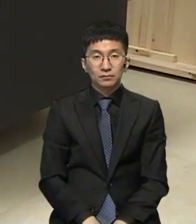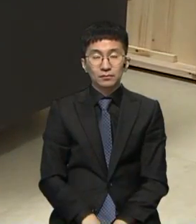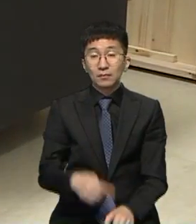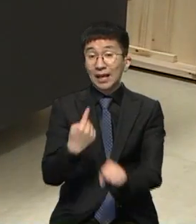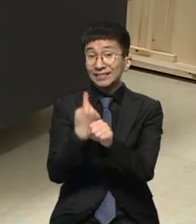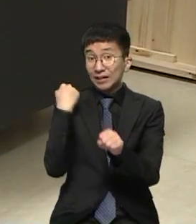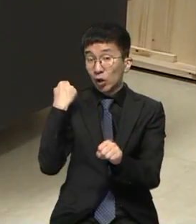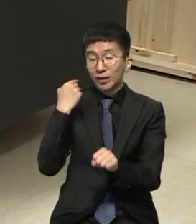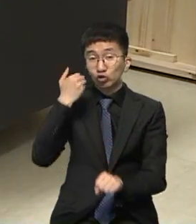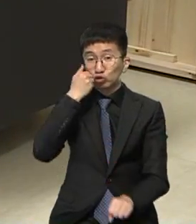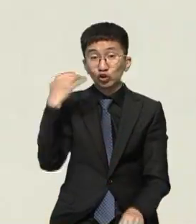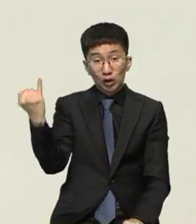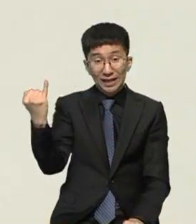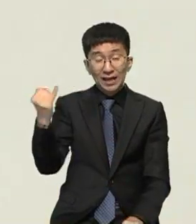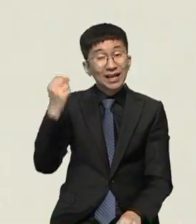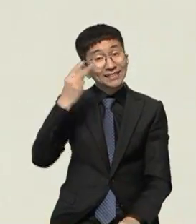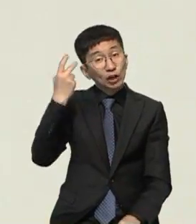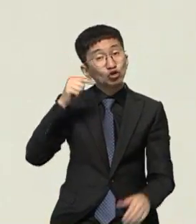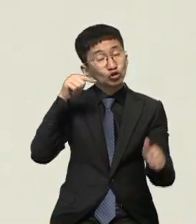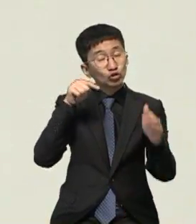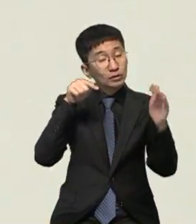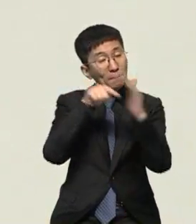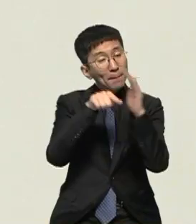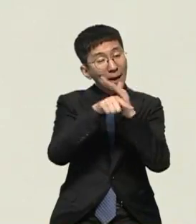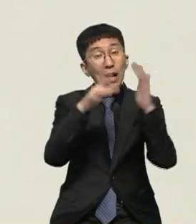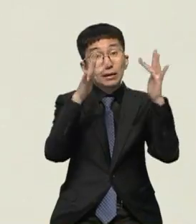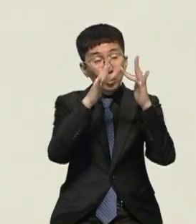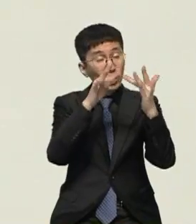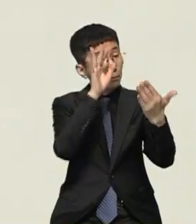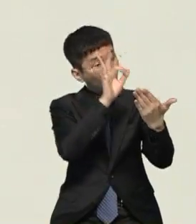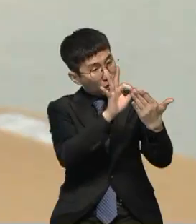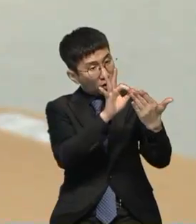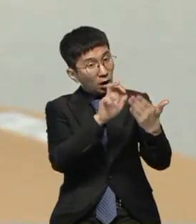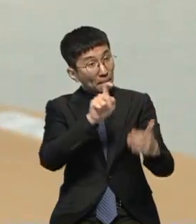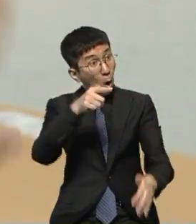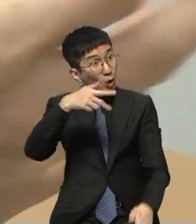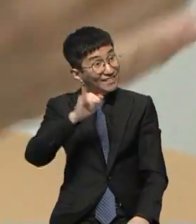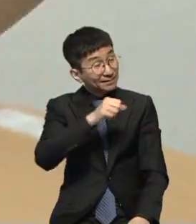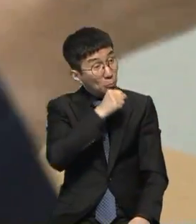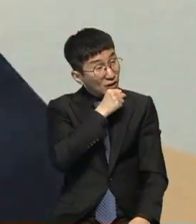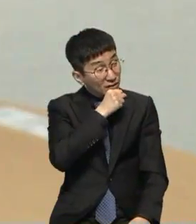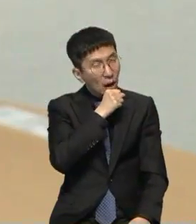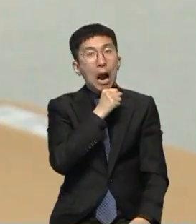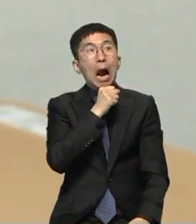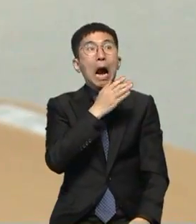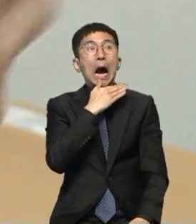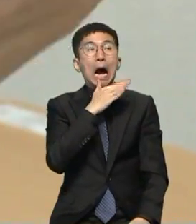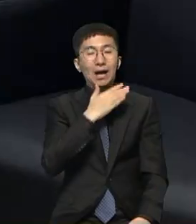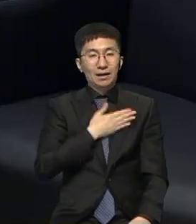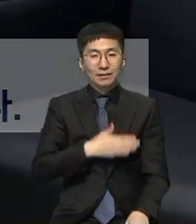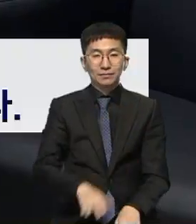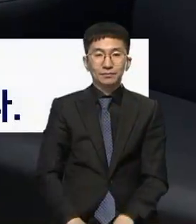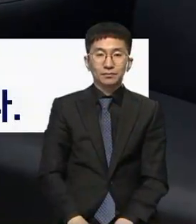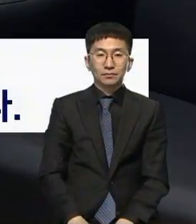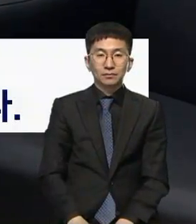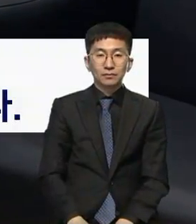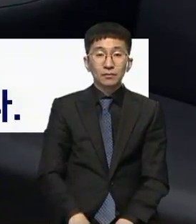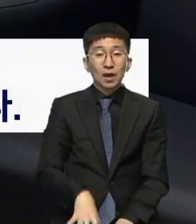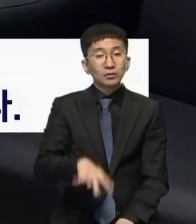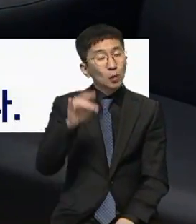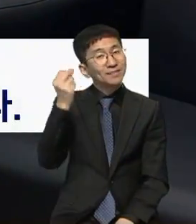지난해 김모 씨는 자주 가던 온라인 쇼핑몰에 뜬 광고를 보고 머지 포인트를 알게 됐습니다. 처음에 제가